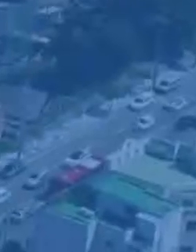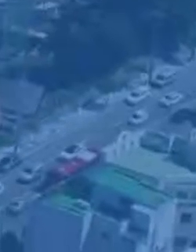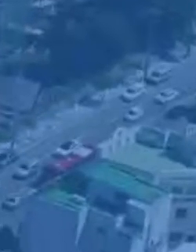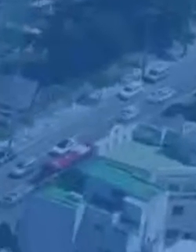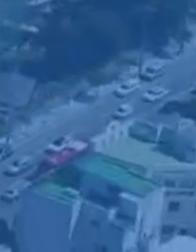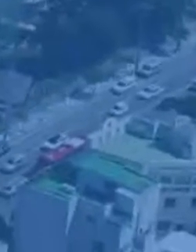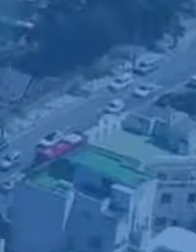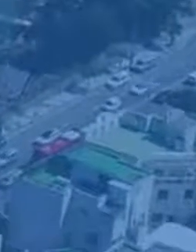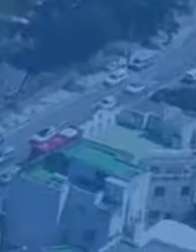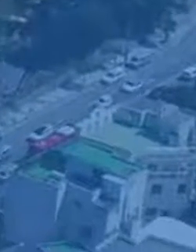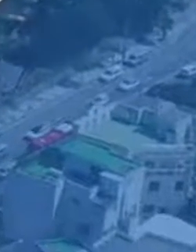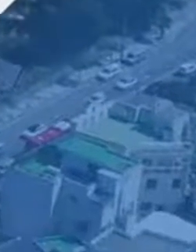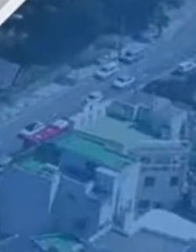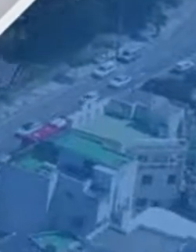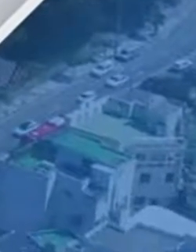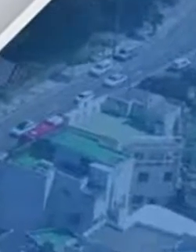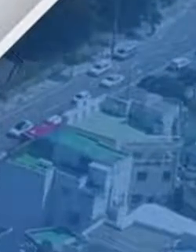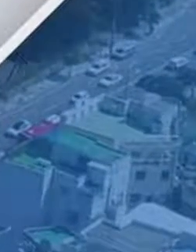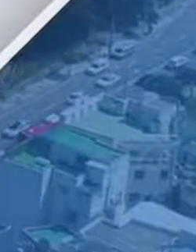으